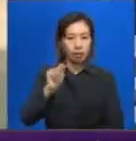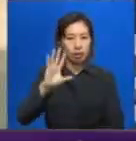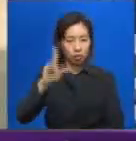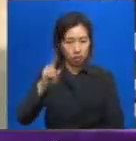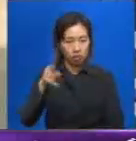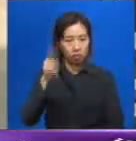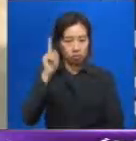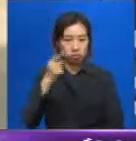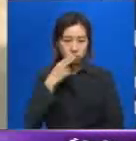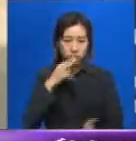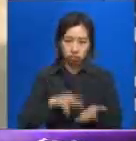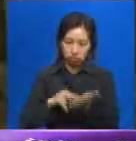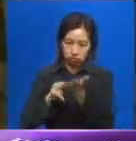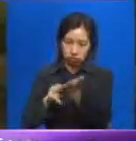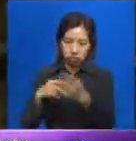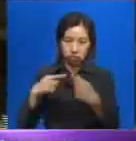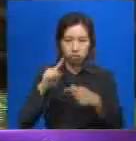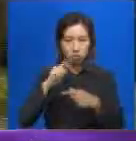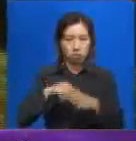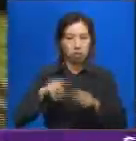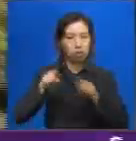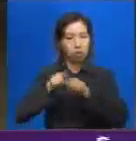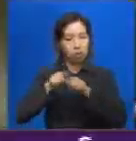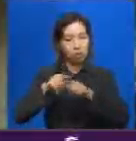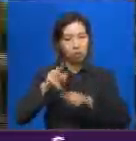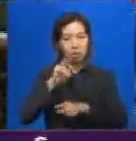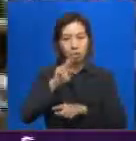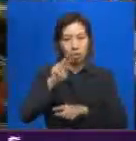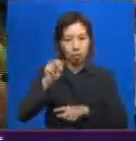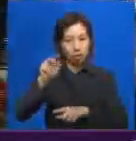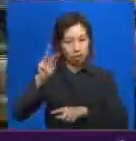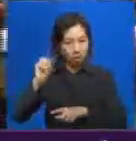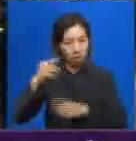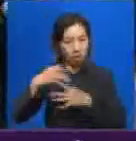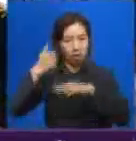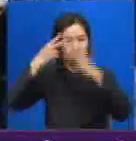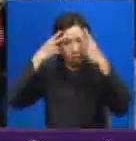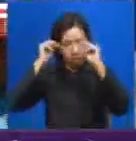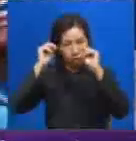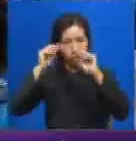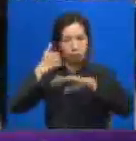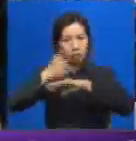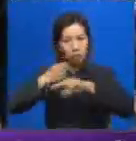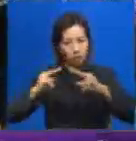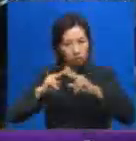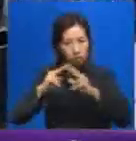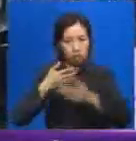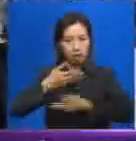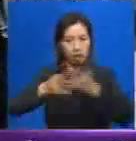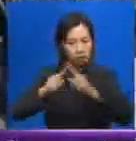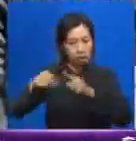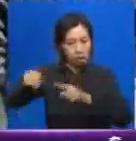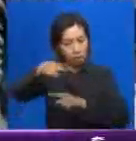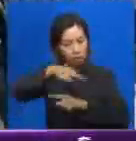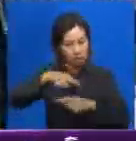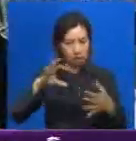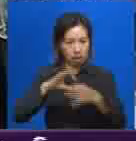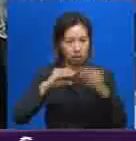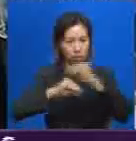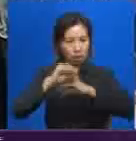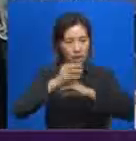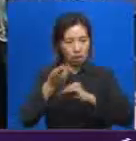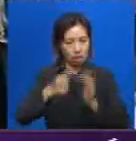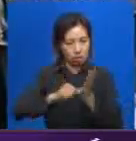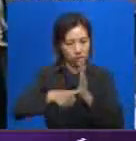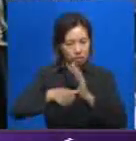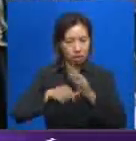ผิดกับคณะรัฐมนตรีที่เกี่ยวข้องอาทิตนายกรัฐมนรัฐมนตรีว่าการกระทรวงพาณิชย์รวมถึงผู้ที่เกี่ยวข้อง